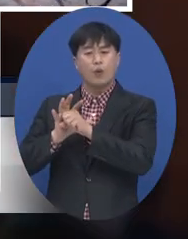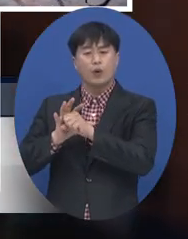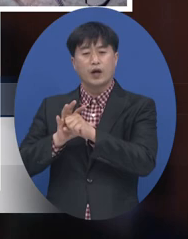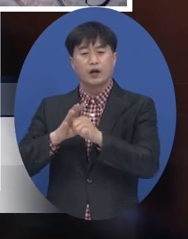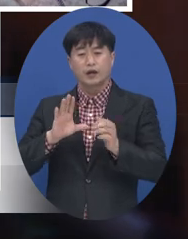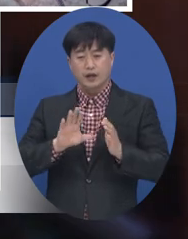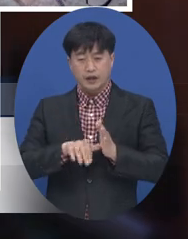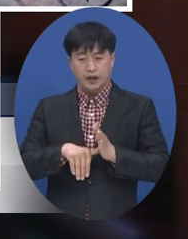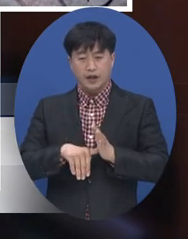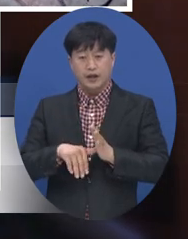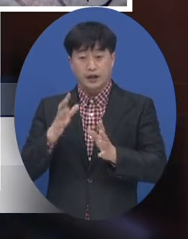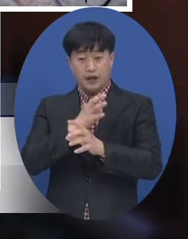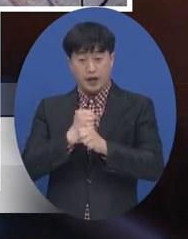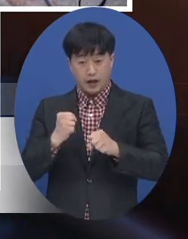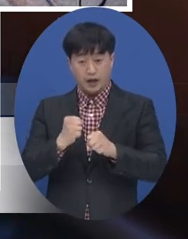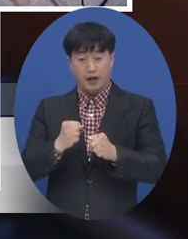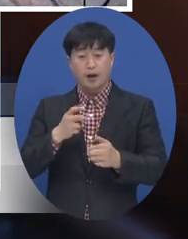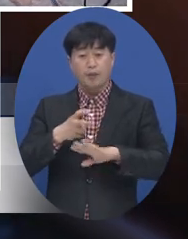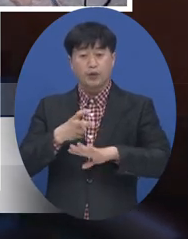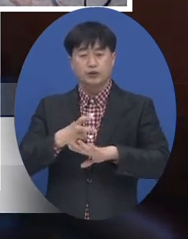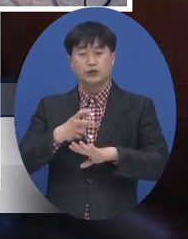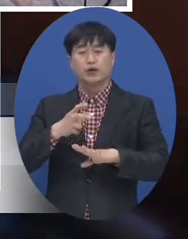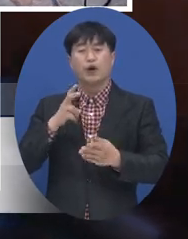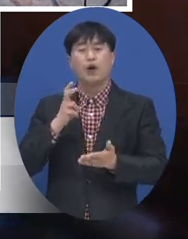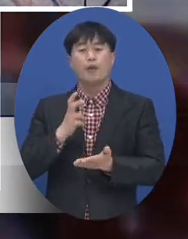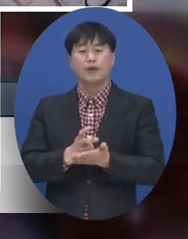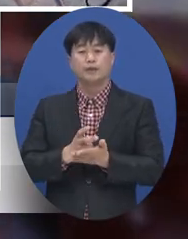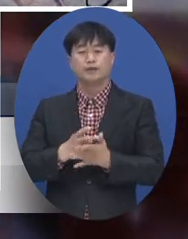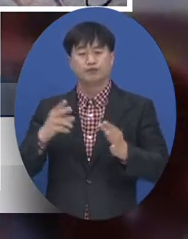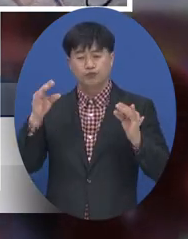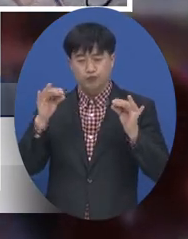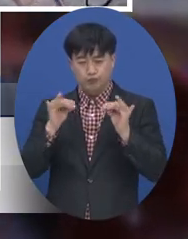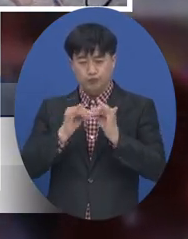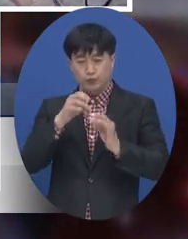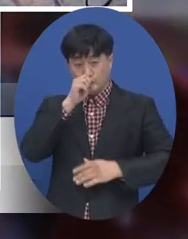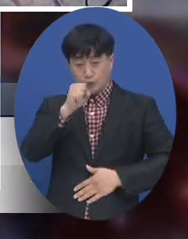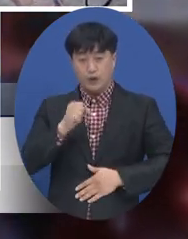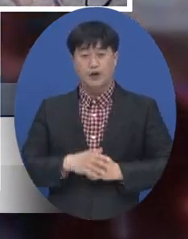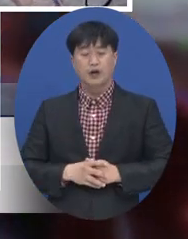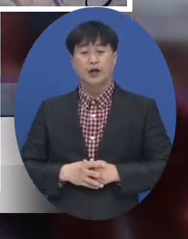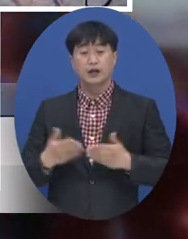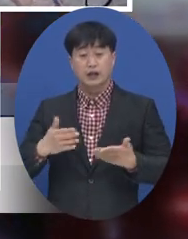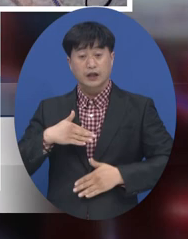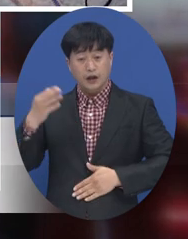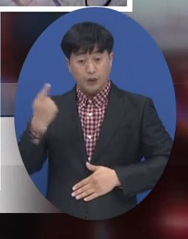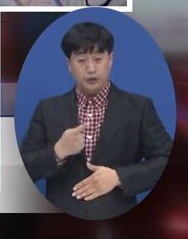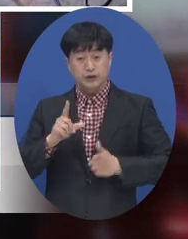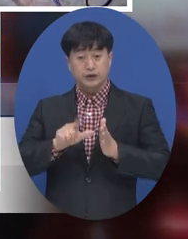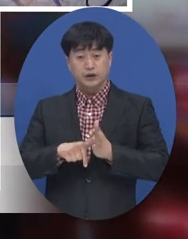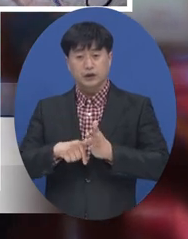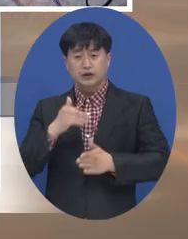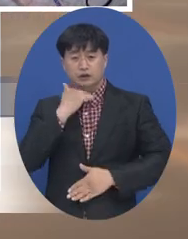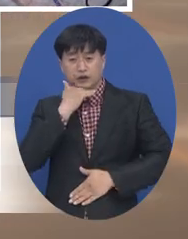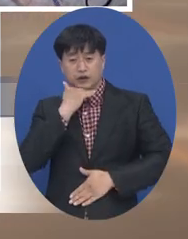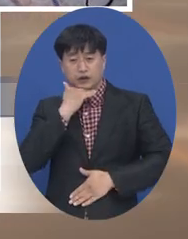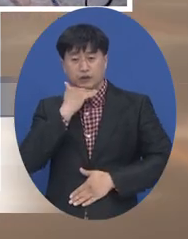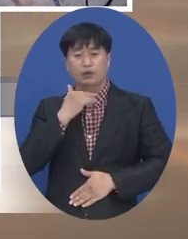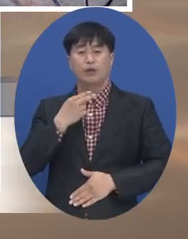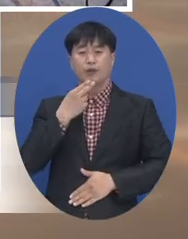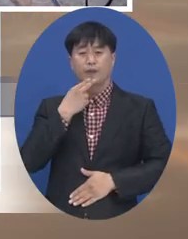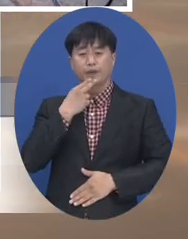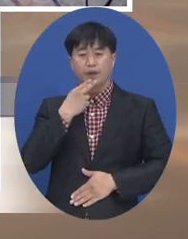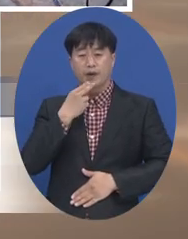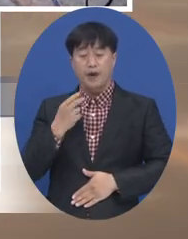같은 시기에 예약제 버스 제도가 참잘 맞는 것 같고요. 일단은 출퇴근 시간에 대기 시간 없이